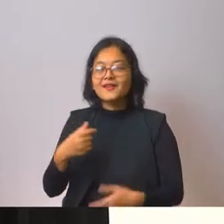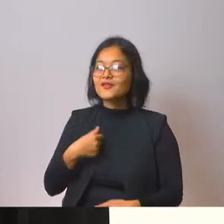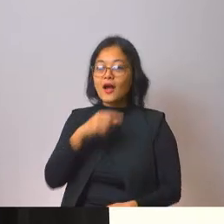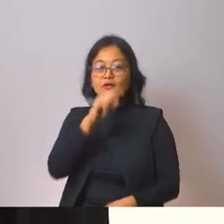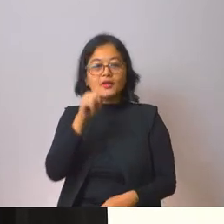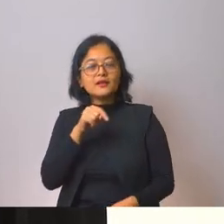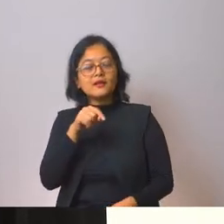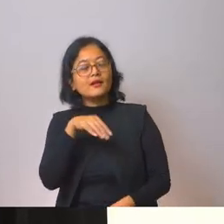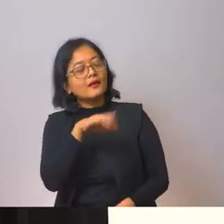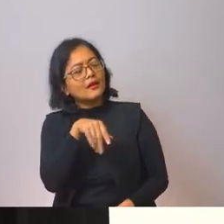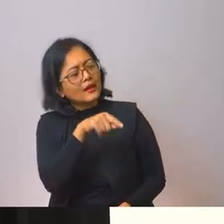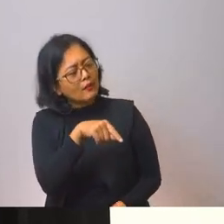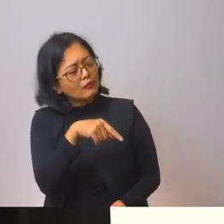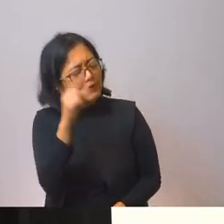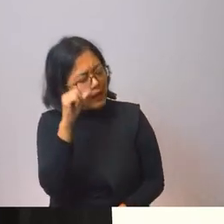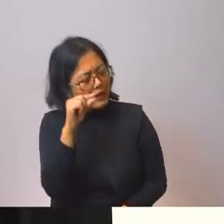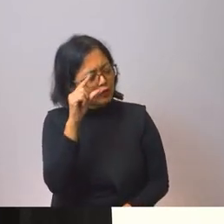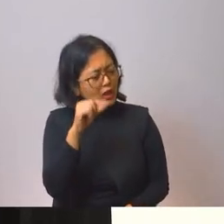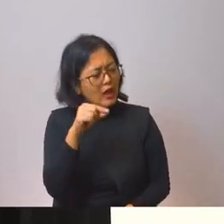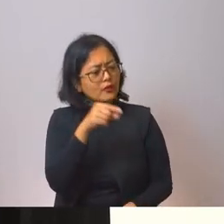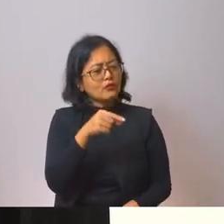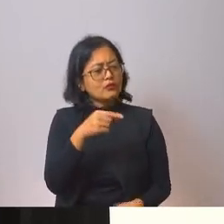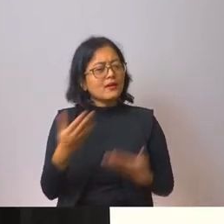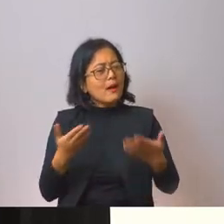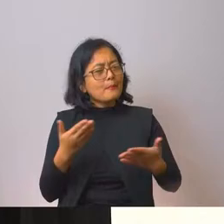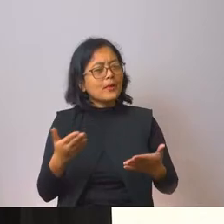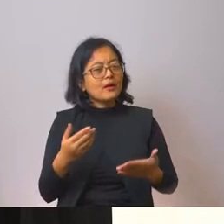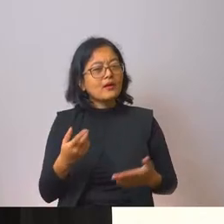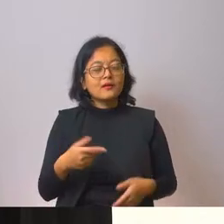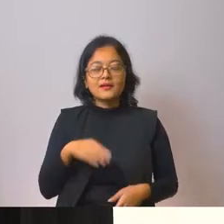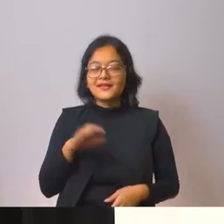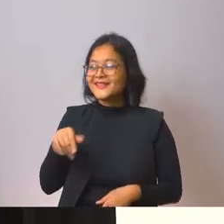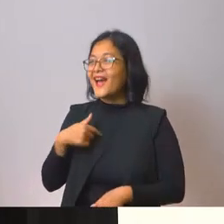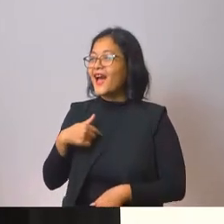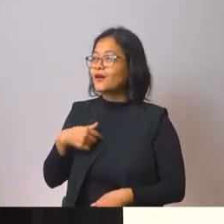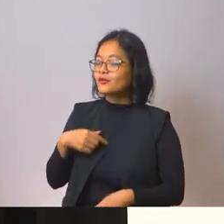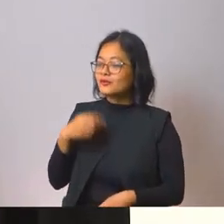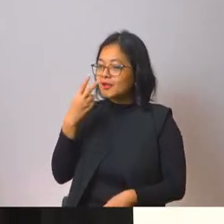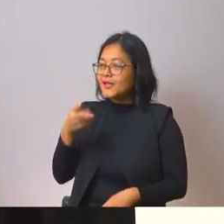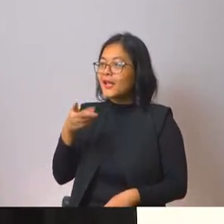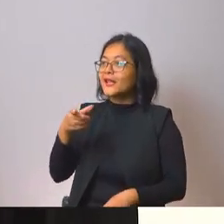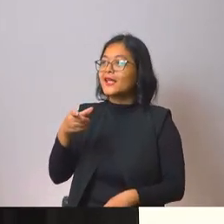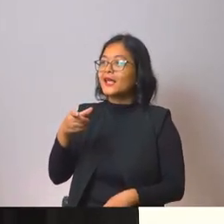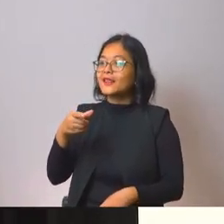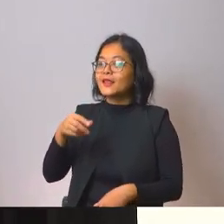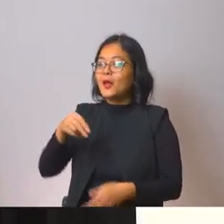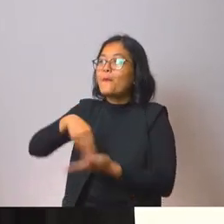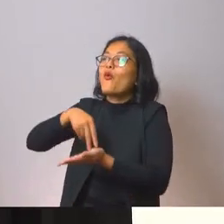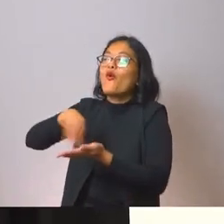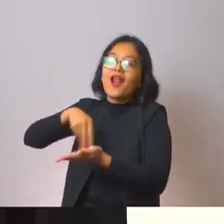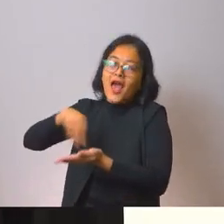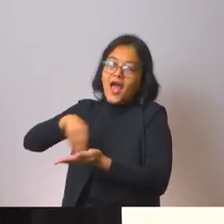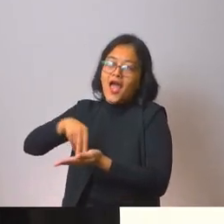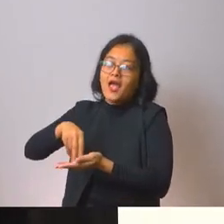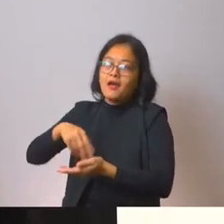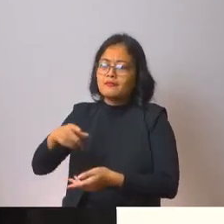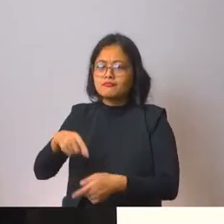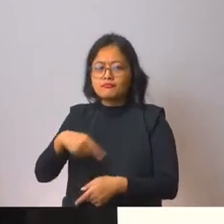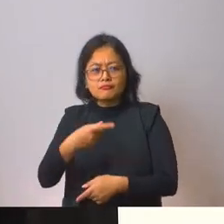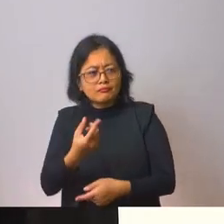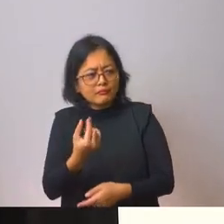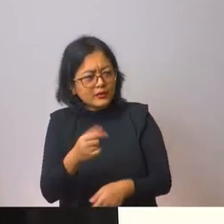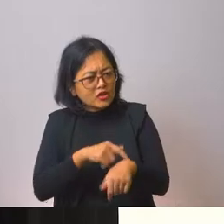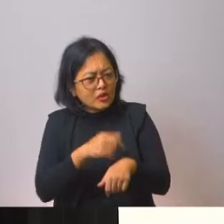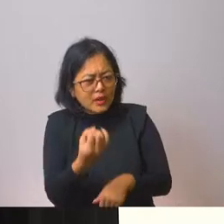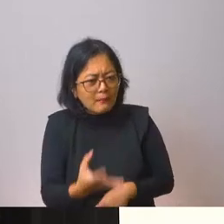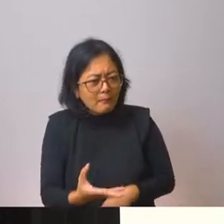Kak, tadi malam nonton bola. Wah, sampai jam berapa? Sampai 3:30. Wah, iya pantas ngantuk gitu ya. Mulai iseng tanya, kamu